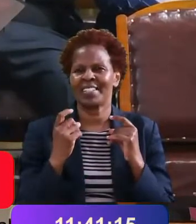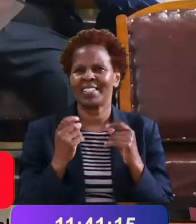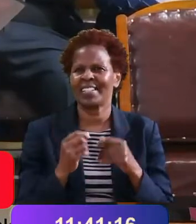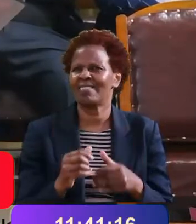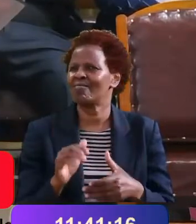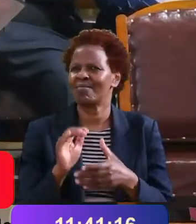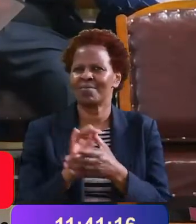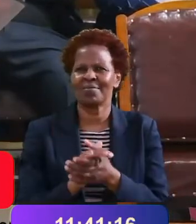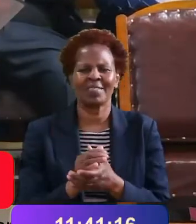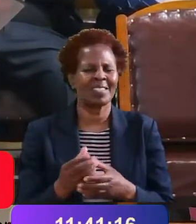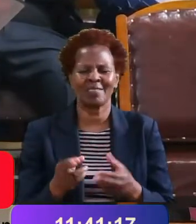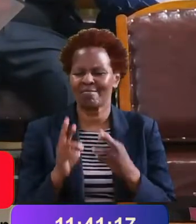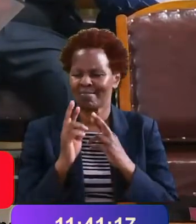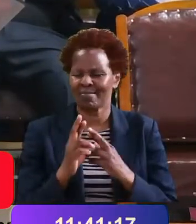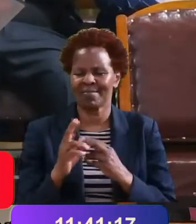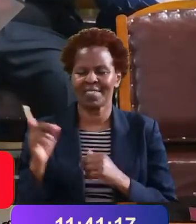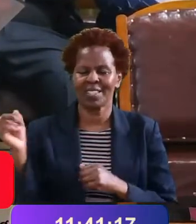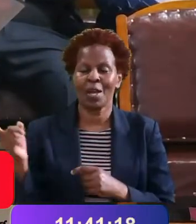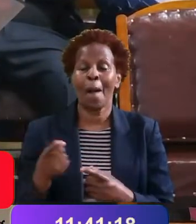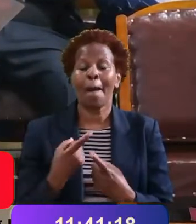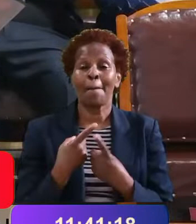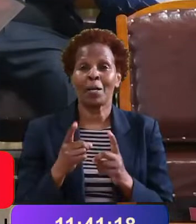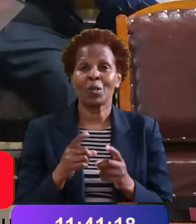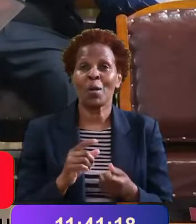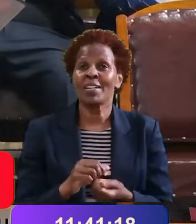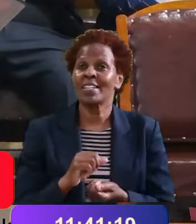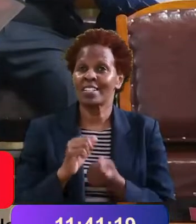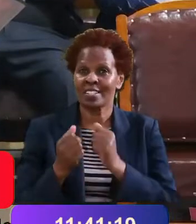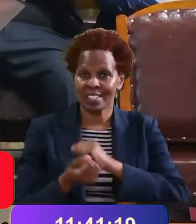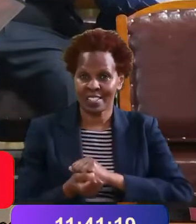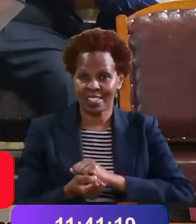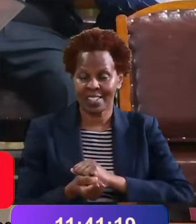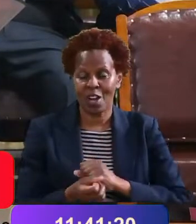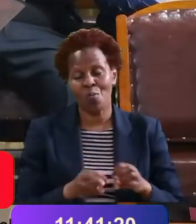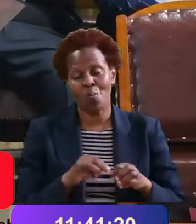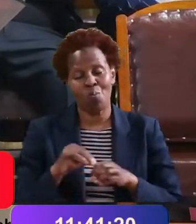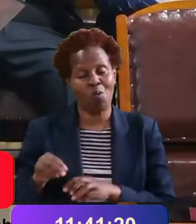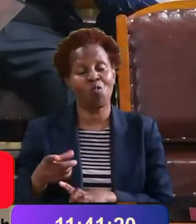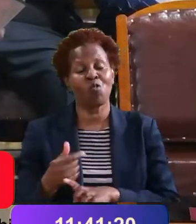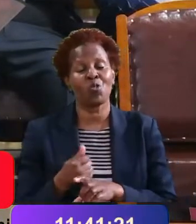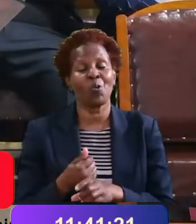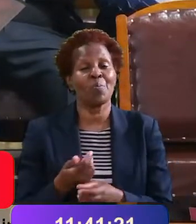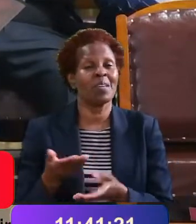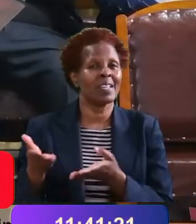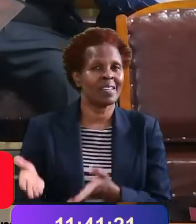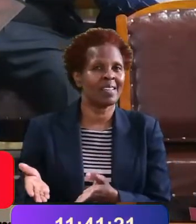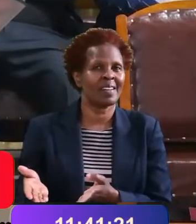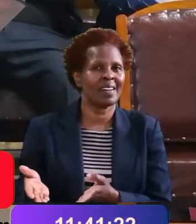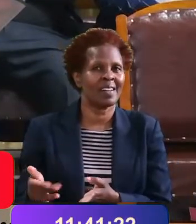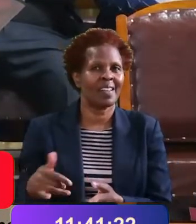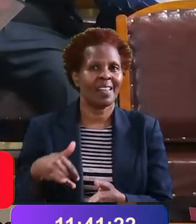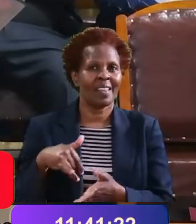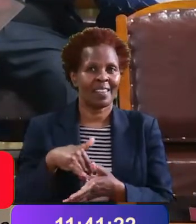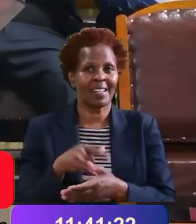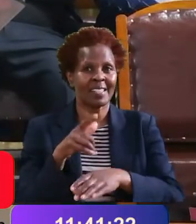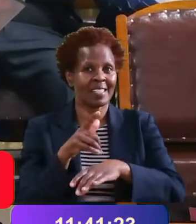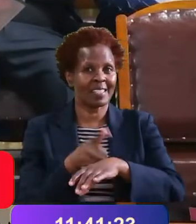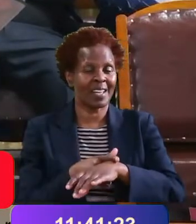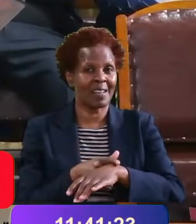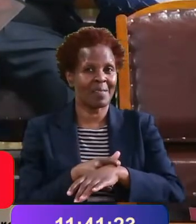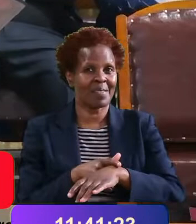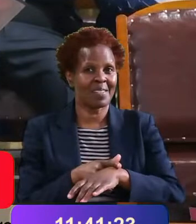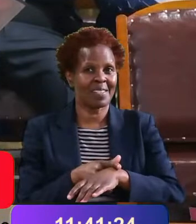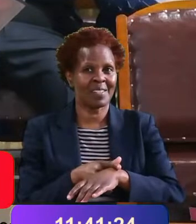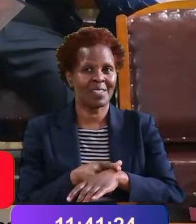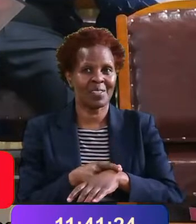moderator mchungaji wetu. Wakati nitapigwa transfer mwingine apokelewe, sasa watu wanaanza kusema mchungaji